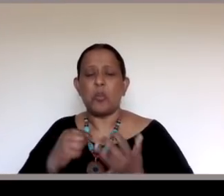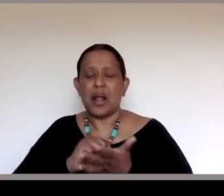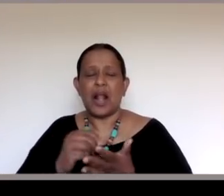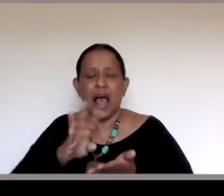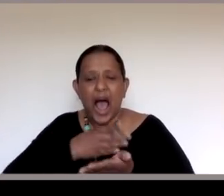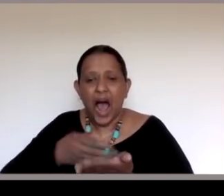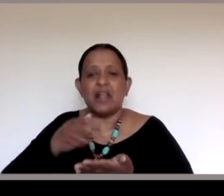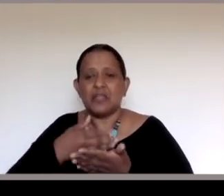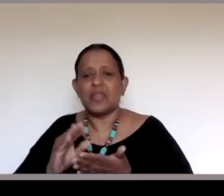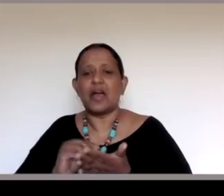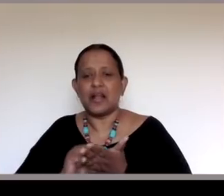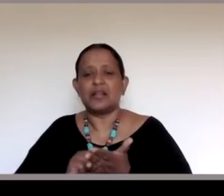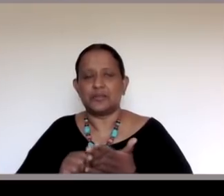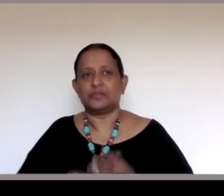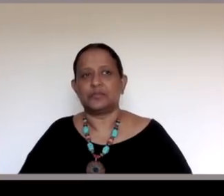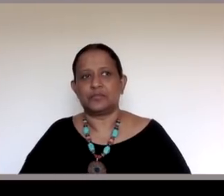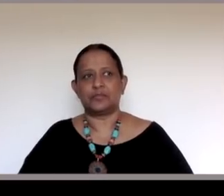வாழ்க்கை துணை